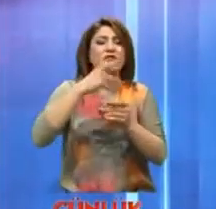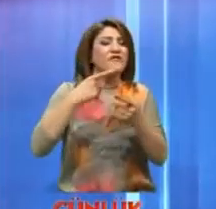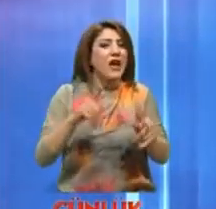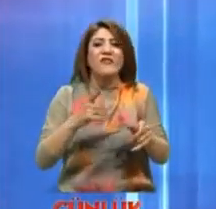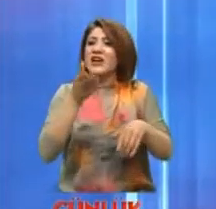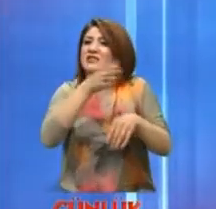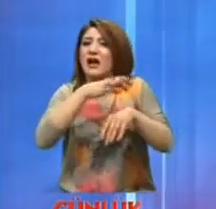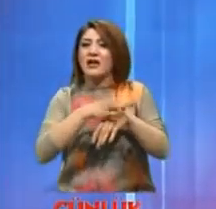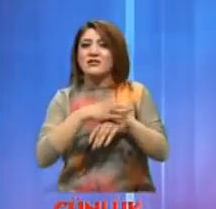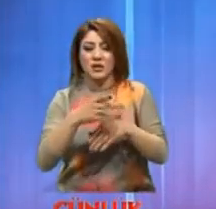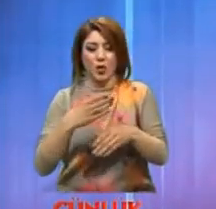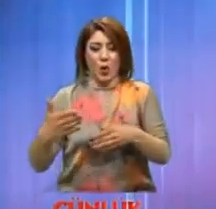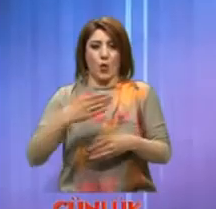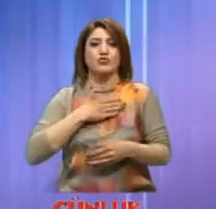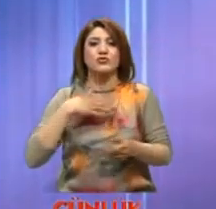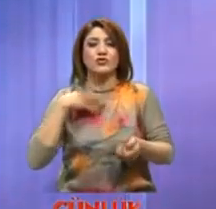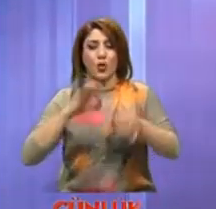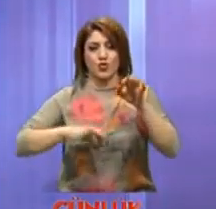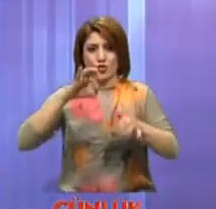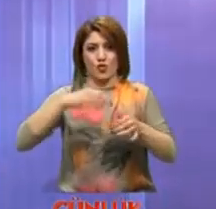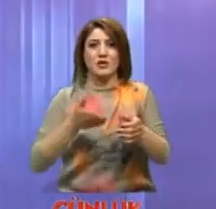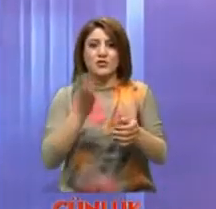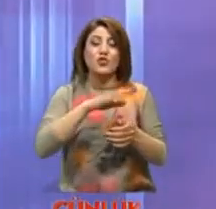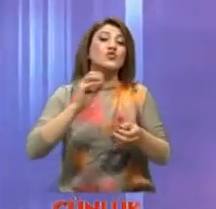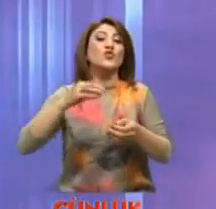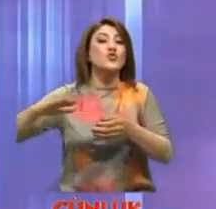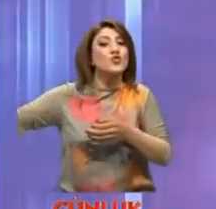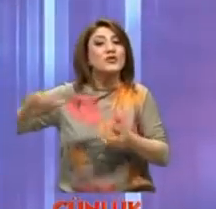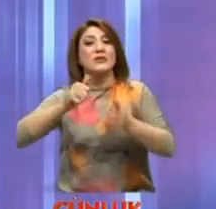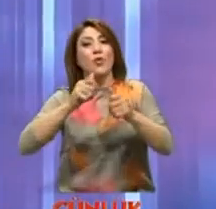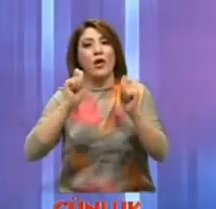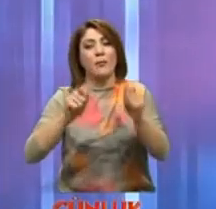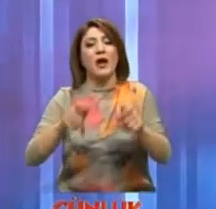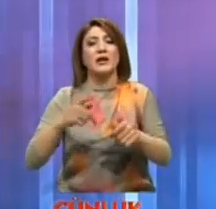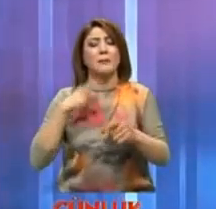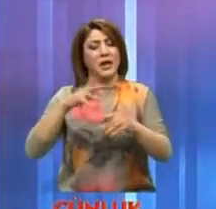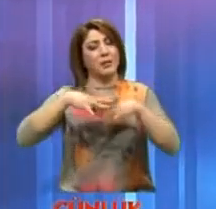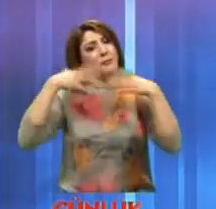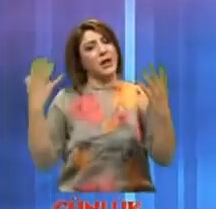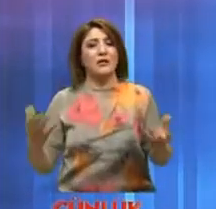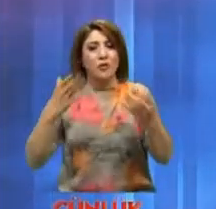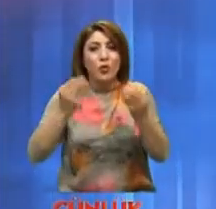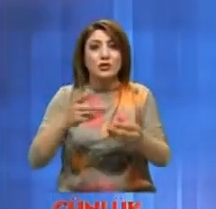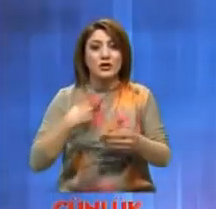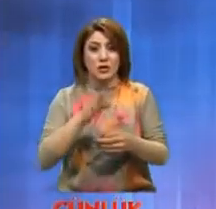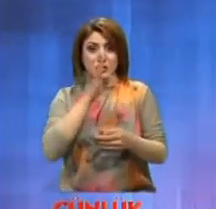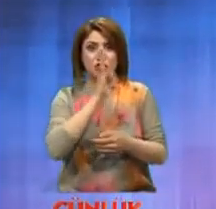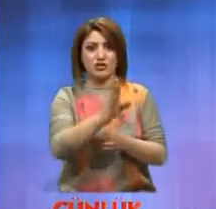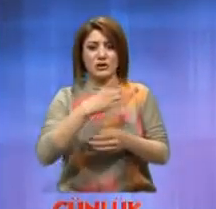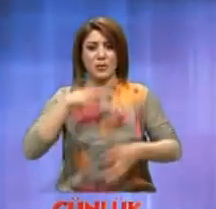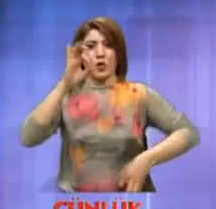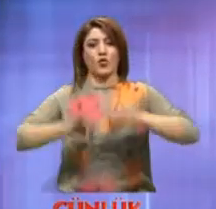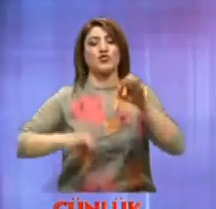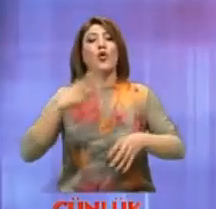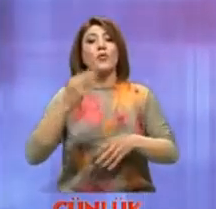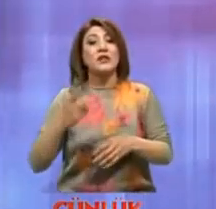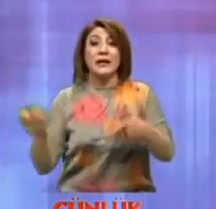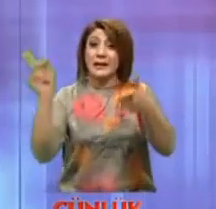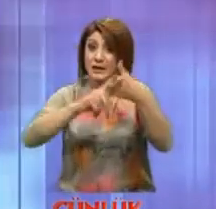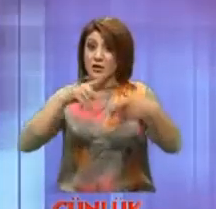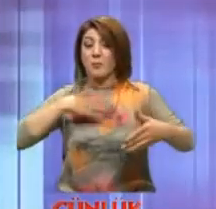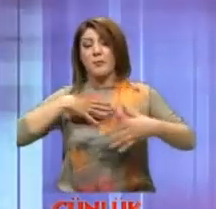olan çocukların ön kontrolden geçmesi, çocuk spor yaparken bir kez bile olsa bayıldıysa ciddi bir tedbir geçirilmesi, ikinci